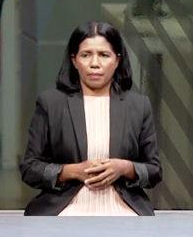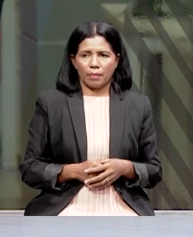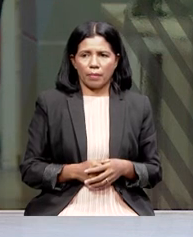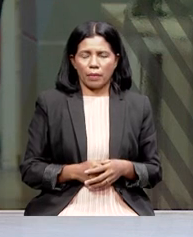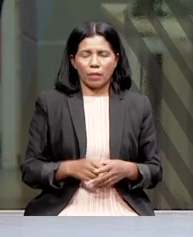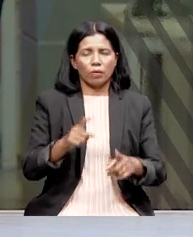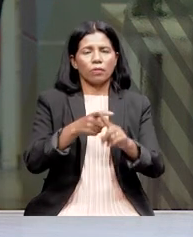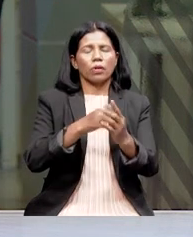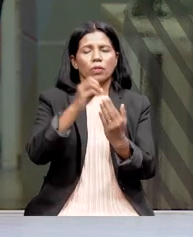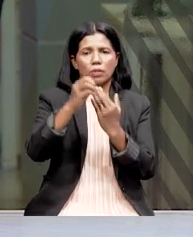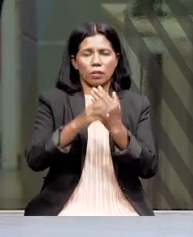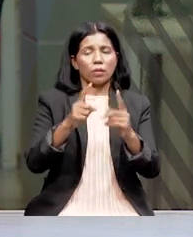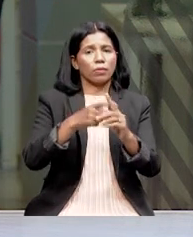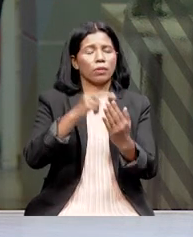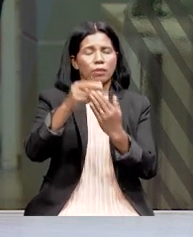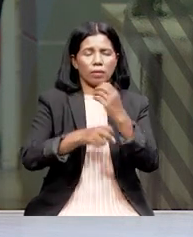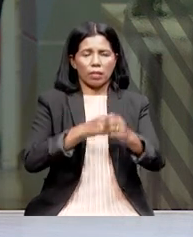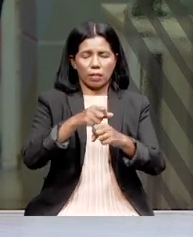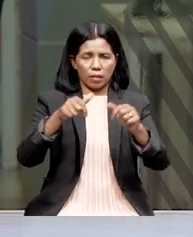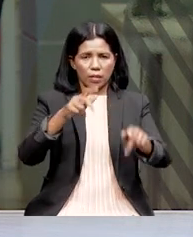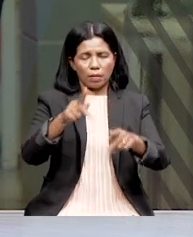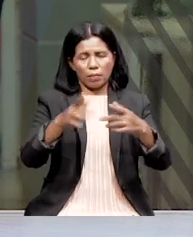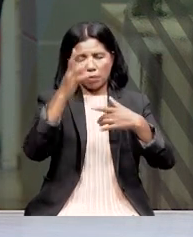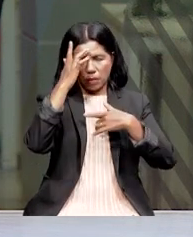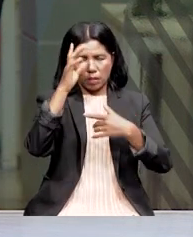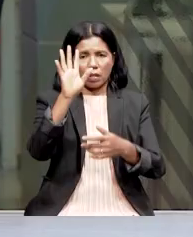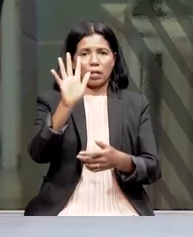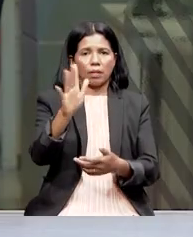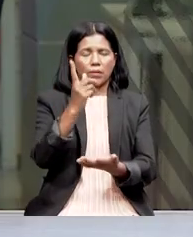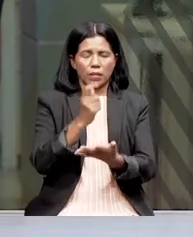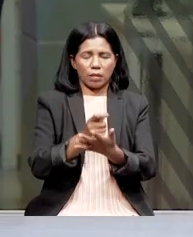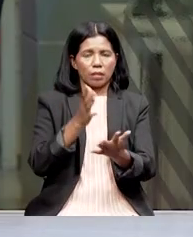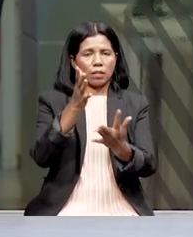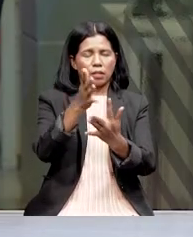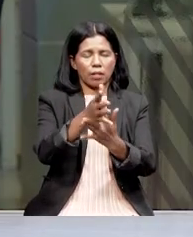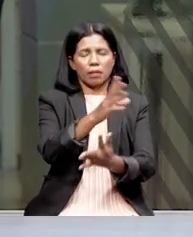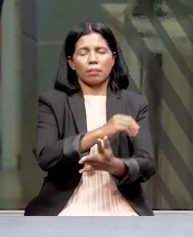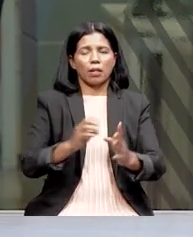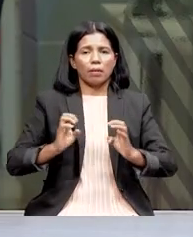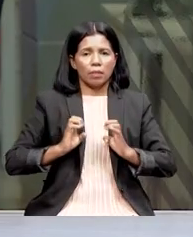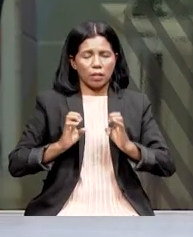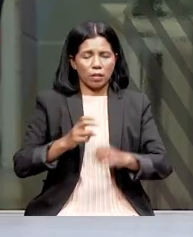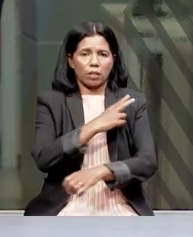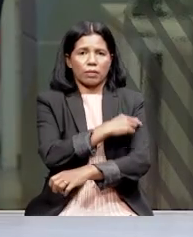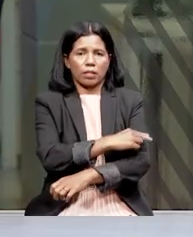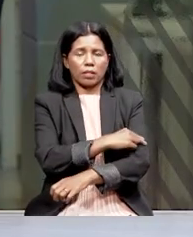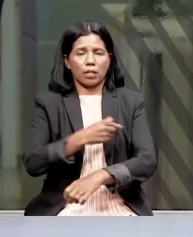Hosi fulang outubro to fulang novembro tina ne paciente rehun lima resin maktama ya sala emergência hospital